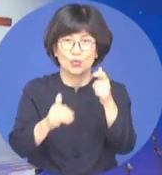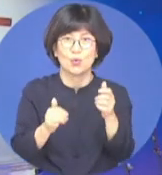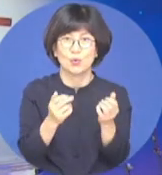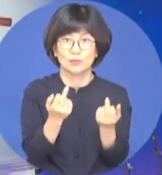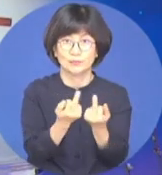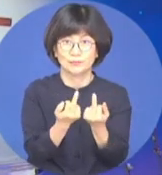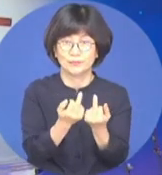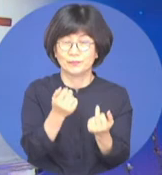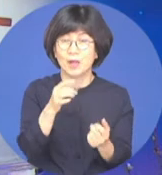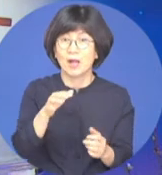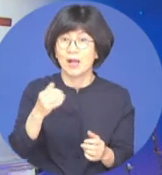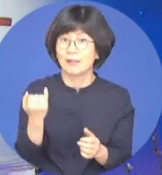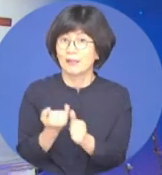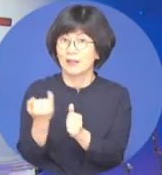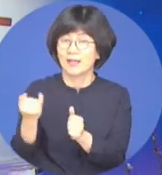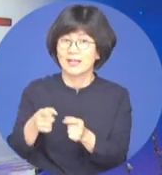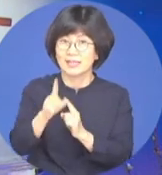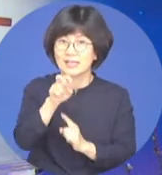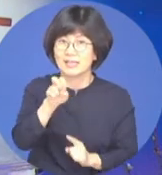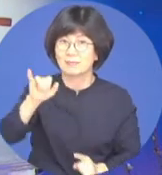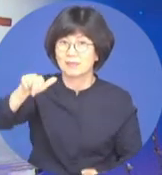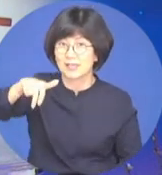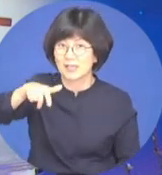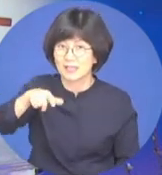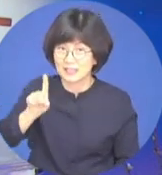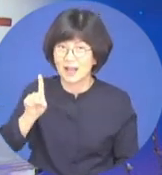이미자 성도님이시고요. 이